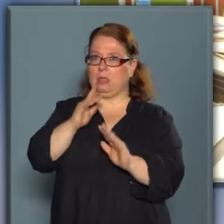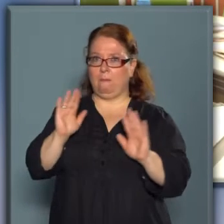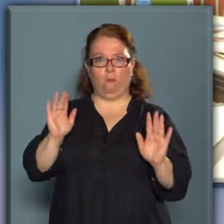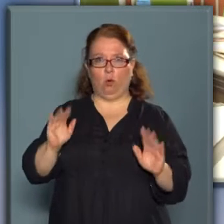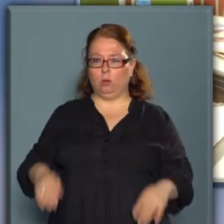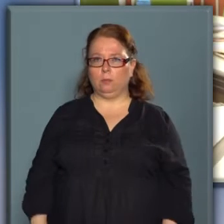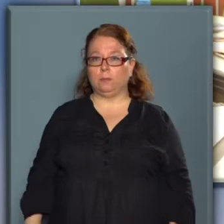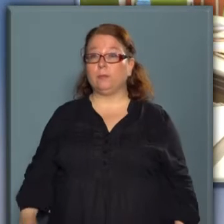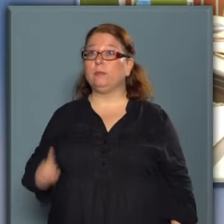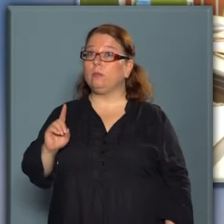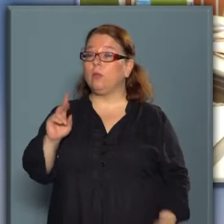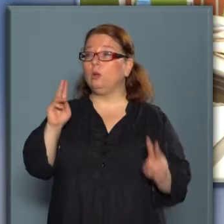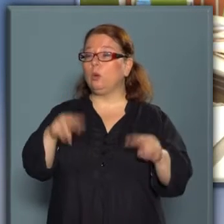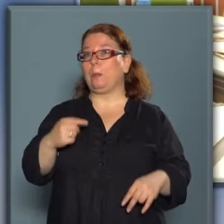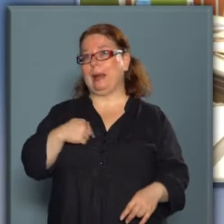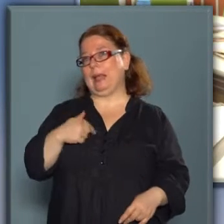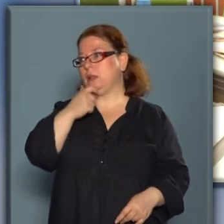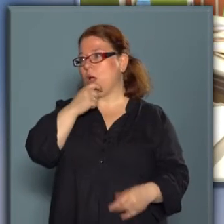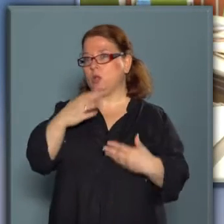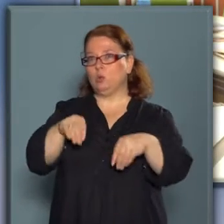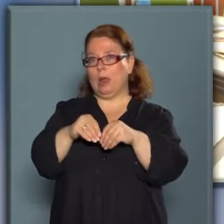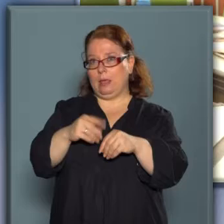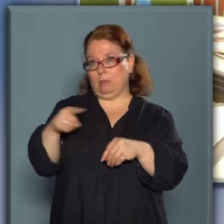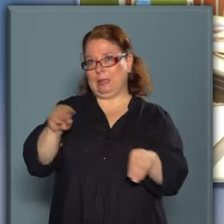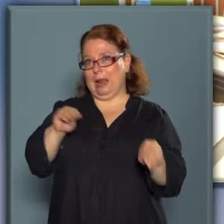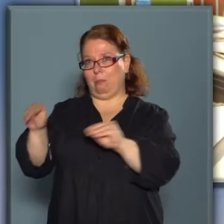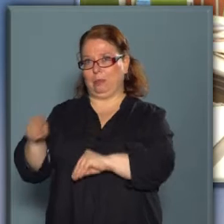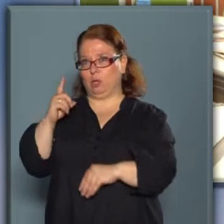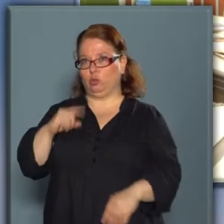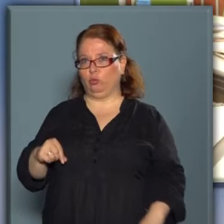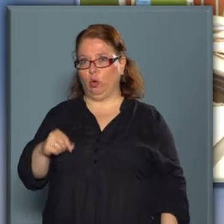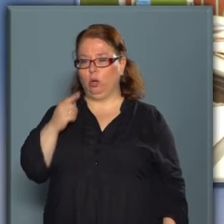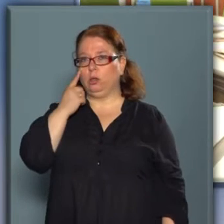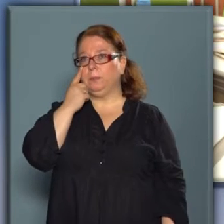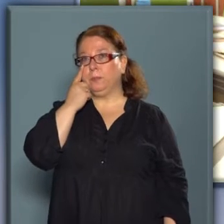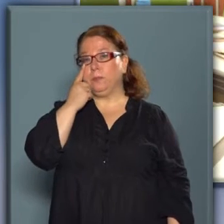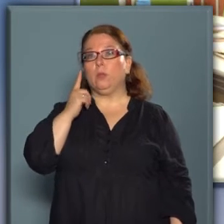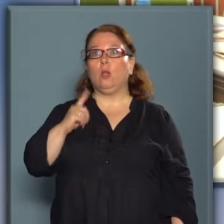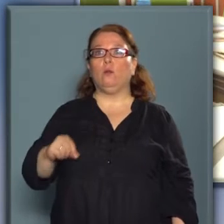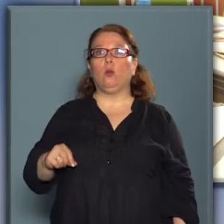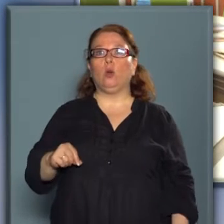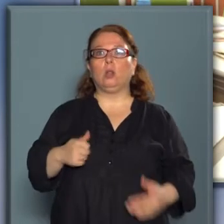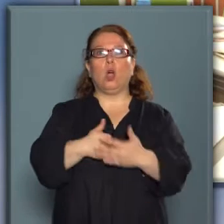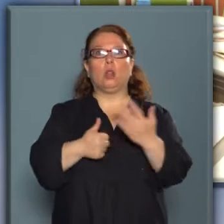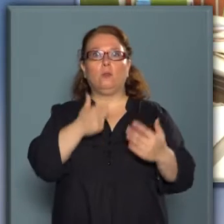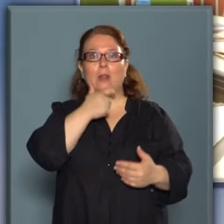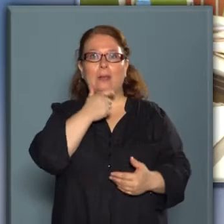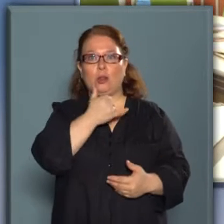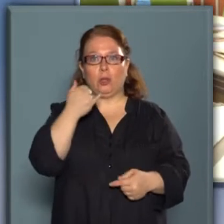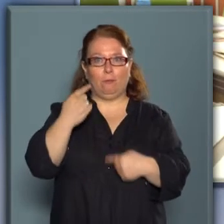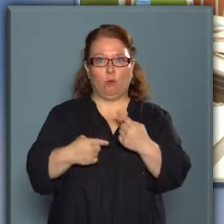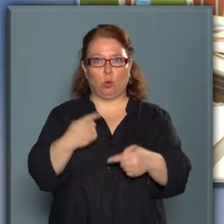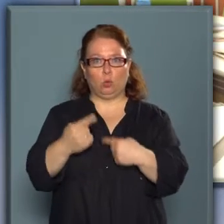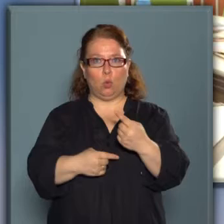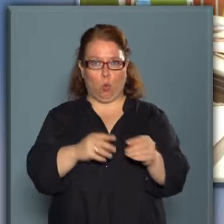be. Tulajdonképpen az én nagyszüleimet is kitelepítették, és volt a 60 éves évforduló,